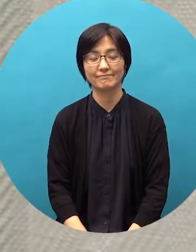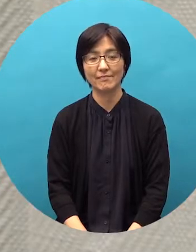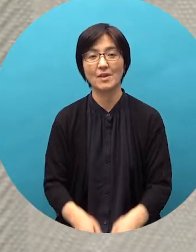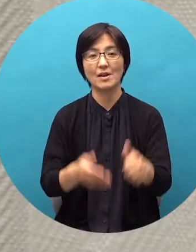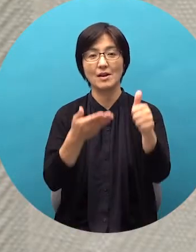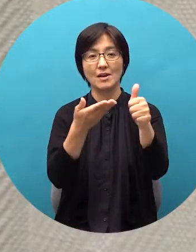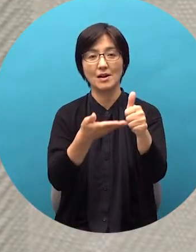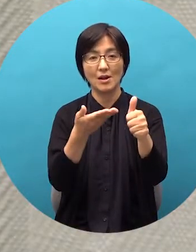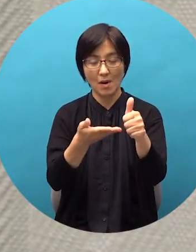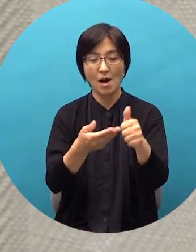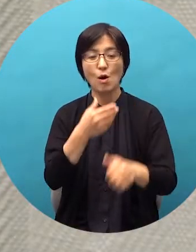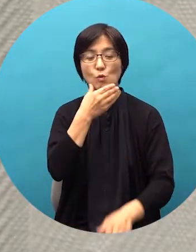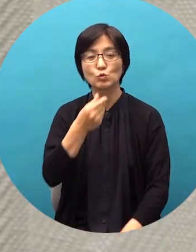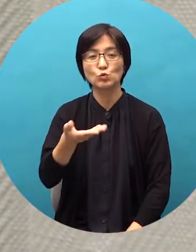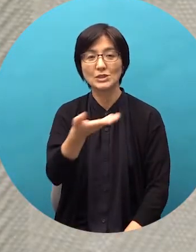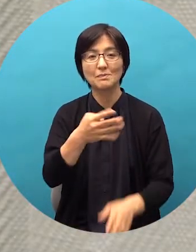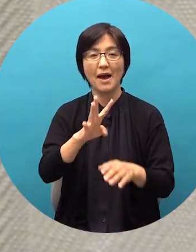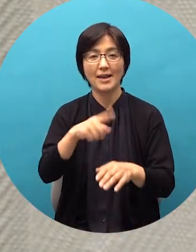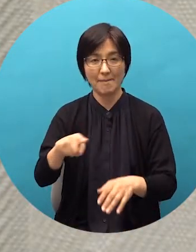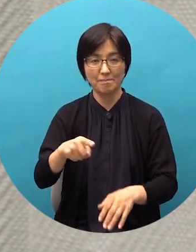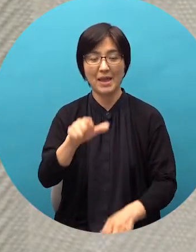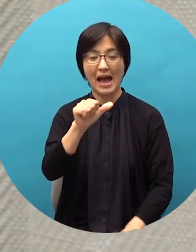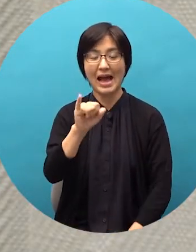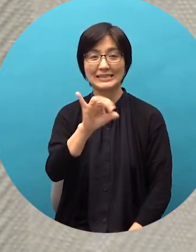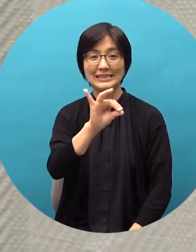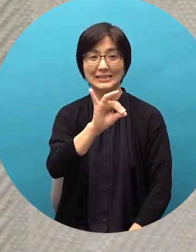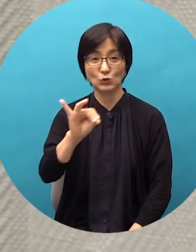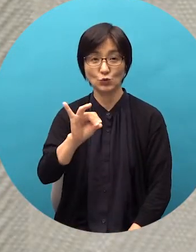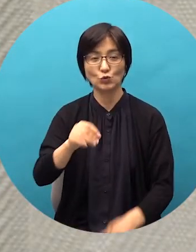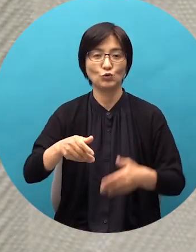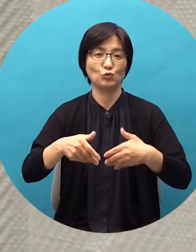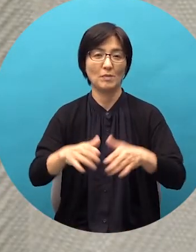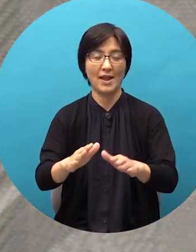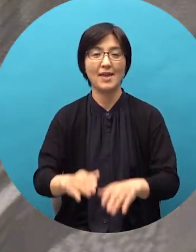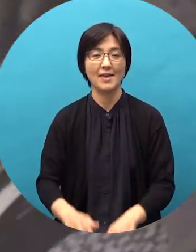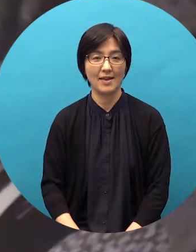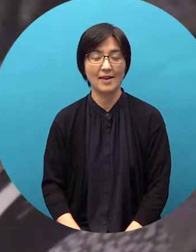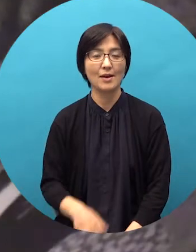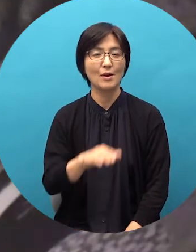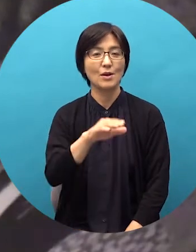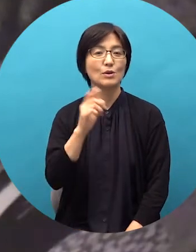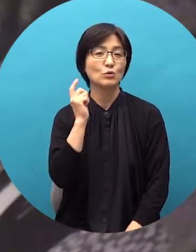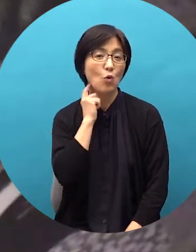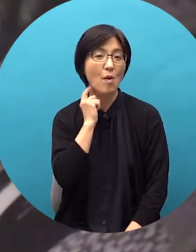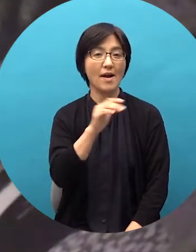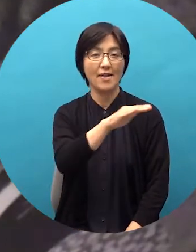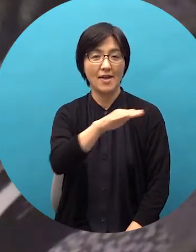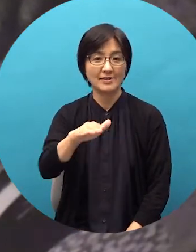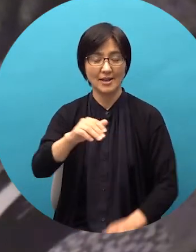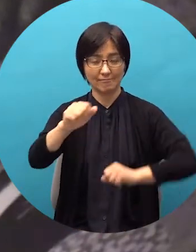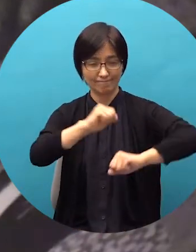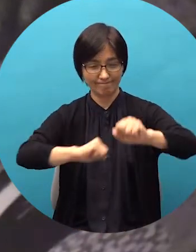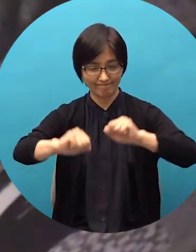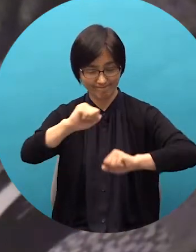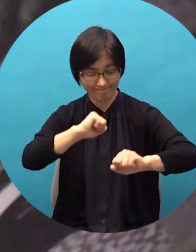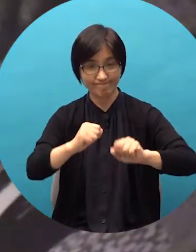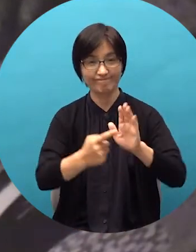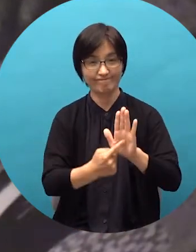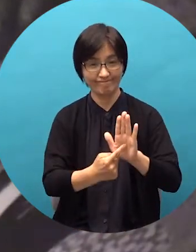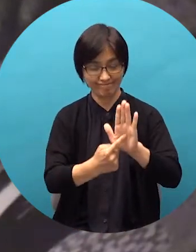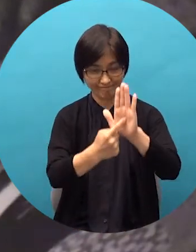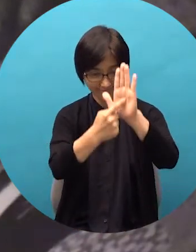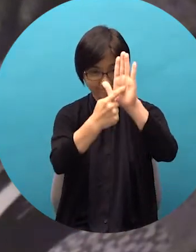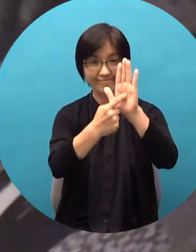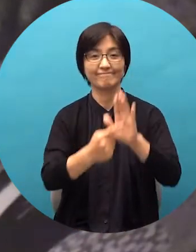斉藤清は福島県の会津出身で、昭和から平成にかけて活躍した日本を代表